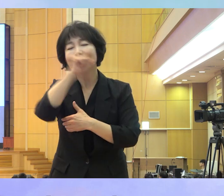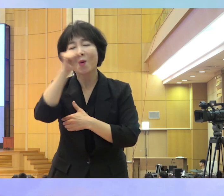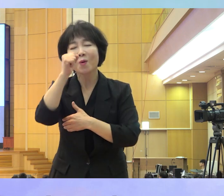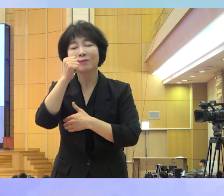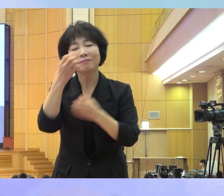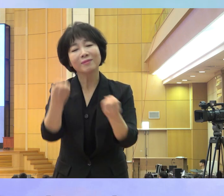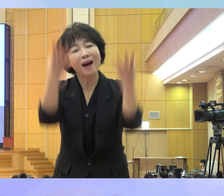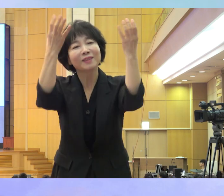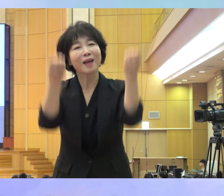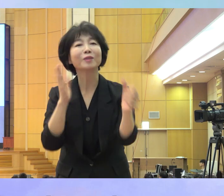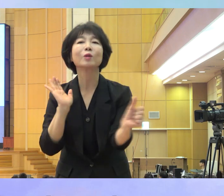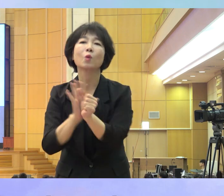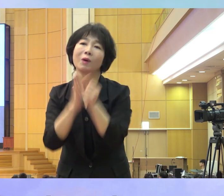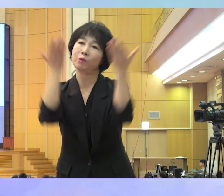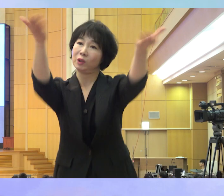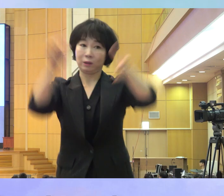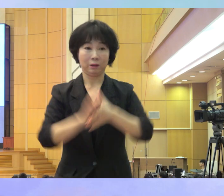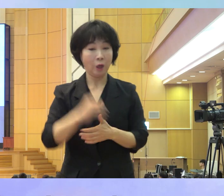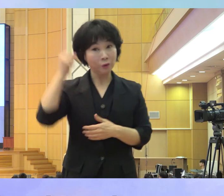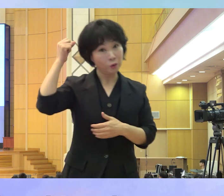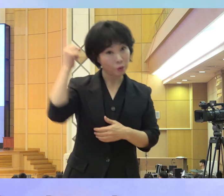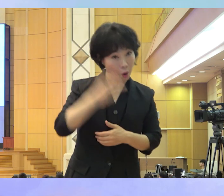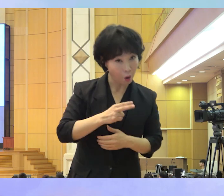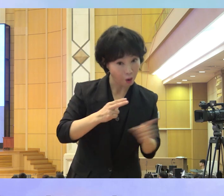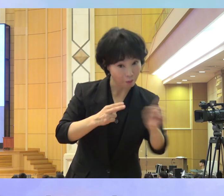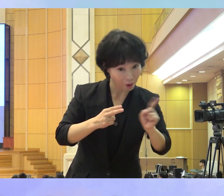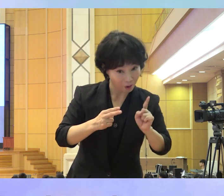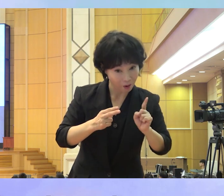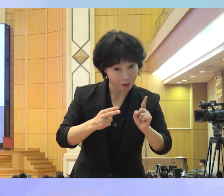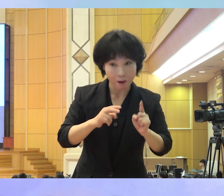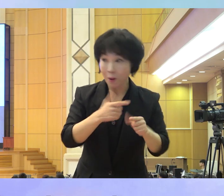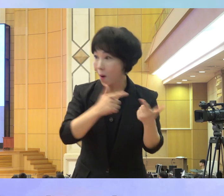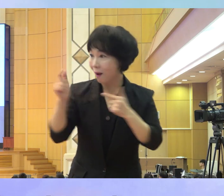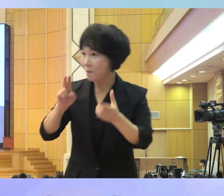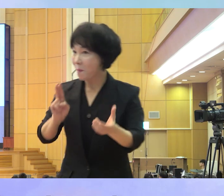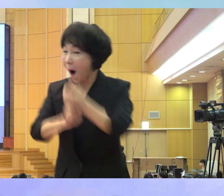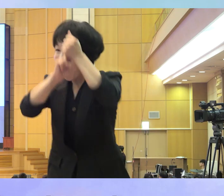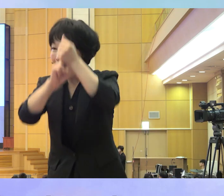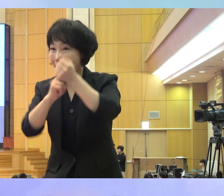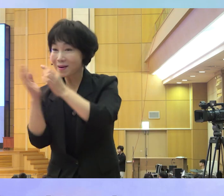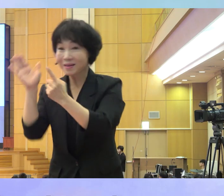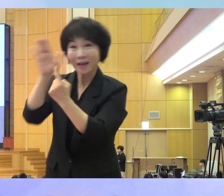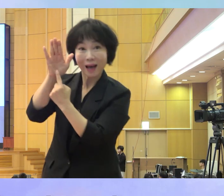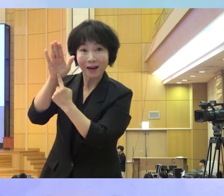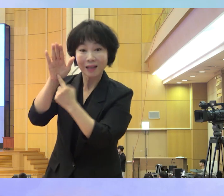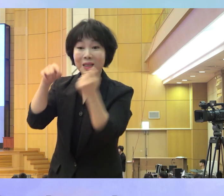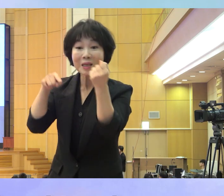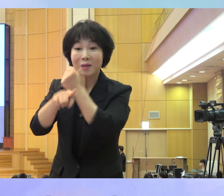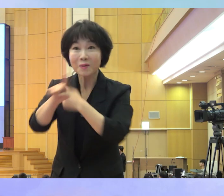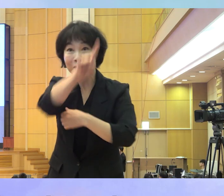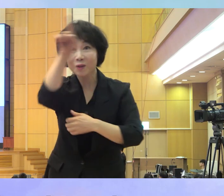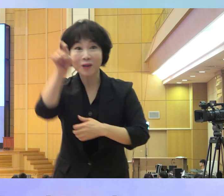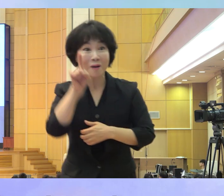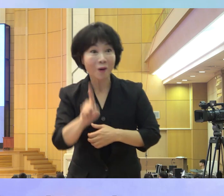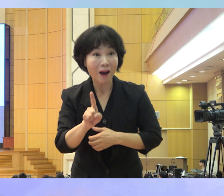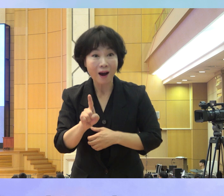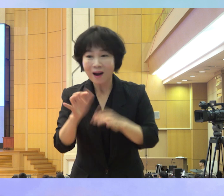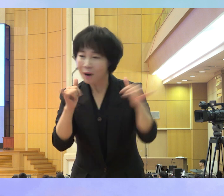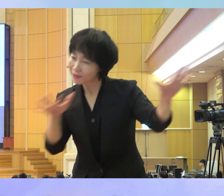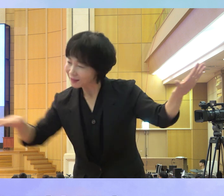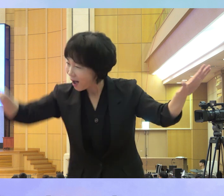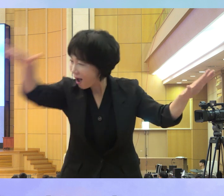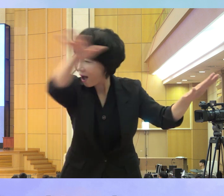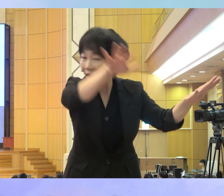잔치 되게도 하시고, 따라서 그렇게 기적과 표적을 나타낸 것은 모든